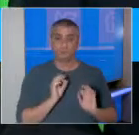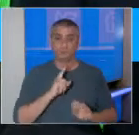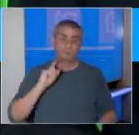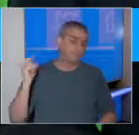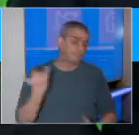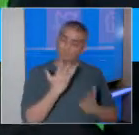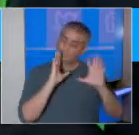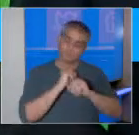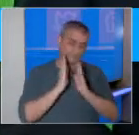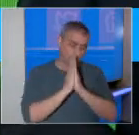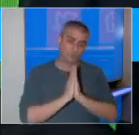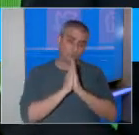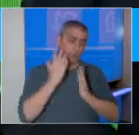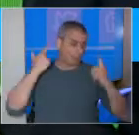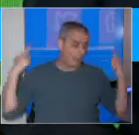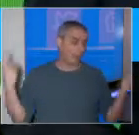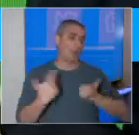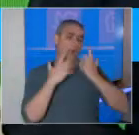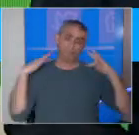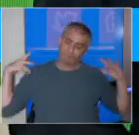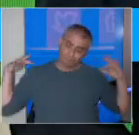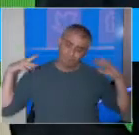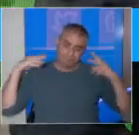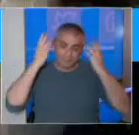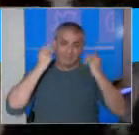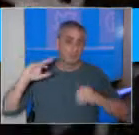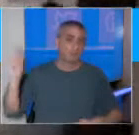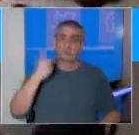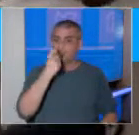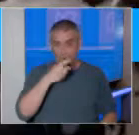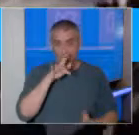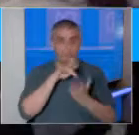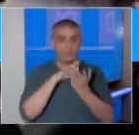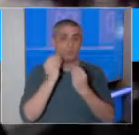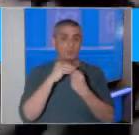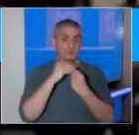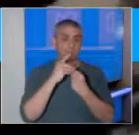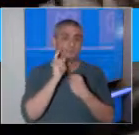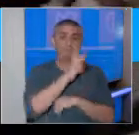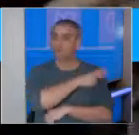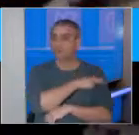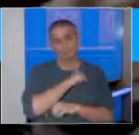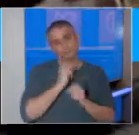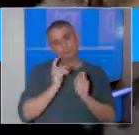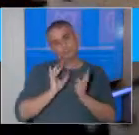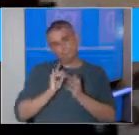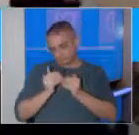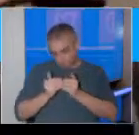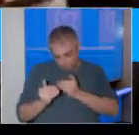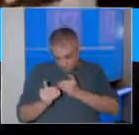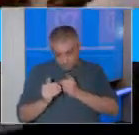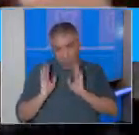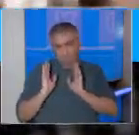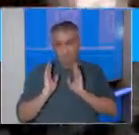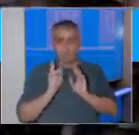כל לילה בסוכות, היה אירועים בכל החסידויות במאה שערים ובמקומות נוספים, כשהמשטרה למעשה נמצאת ממש עשרות מטרים משם,